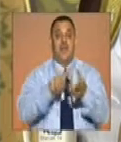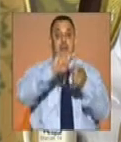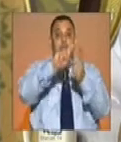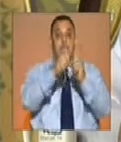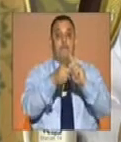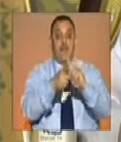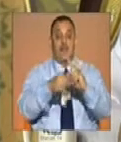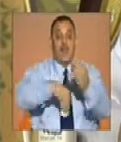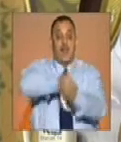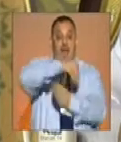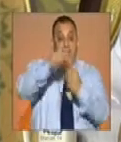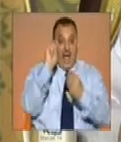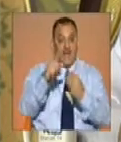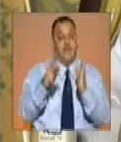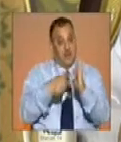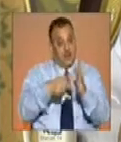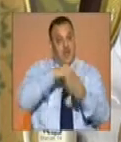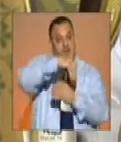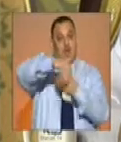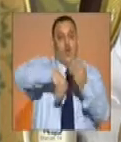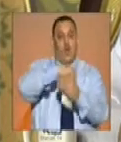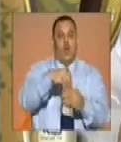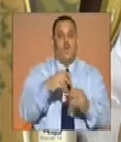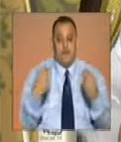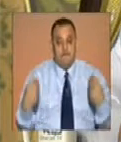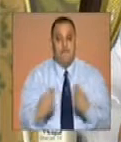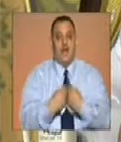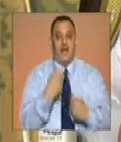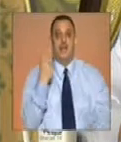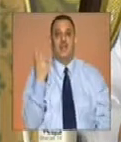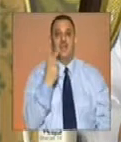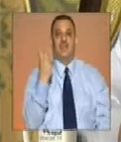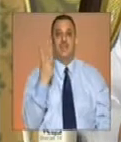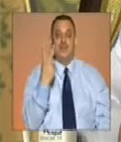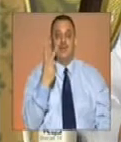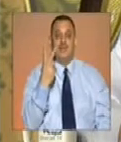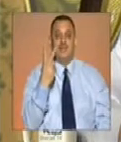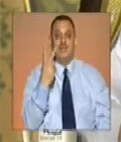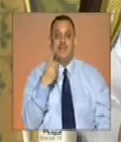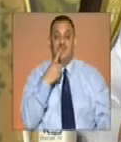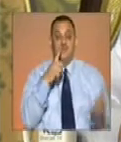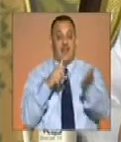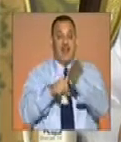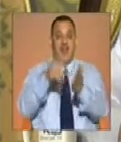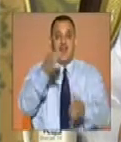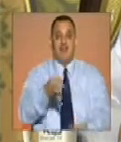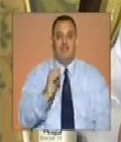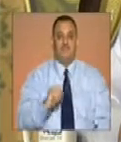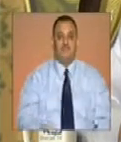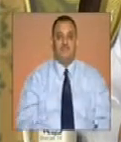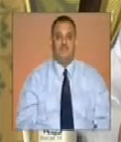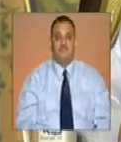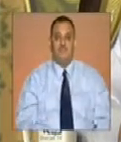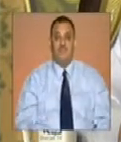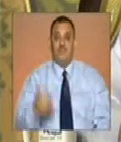عنها ويعتمر مرة واحدة، فلا تؤجرين الحج، لأن الحج في ذمتها، الحج في ذمتها. أما